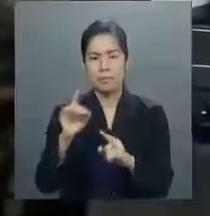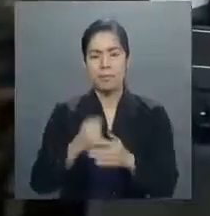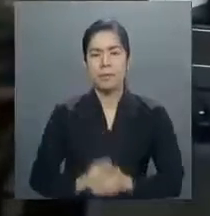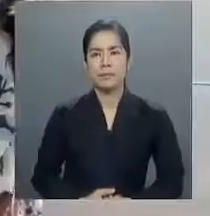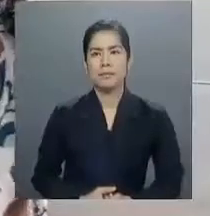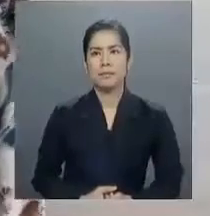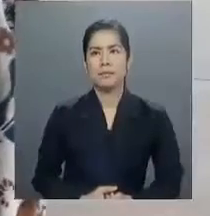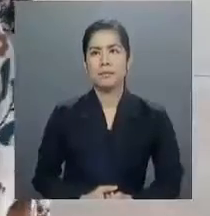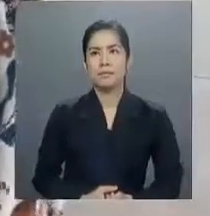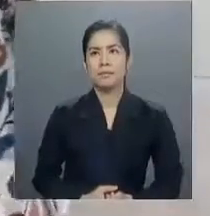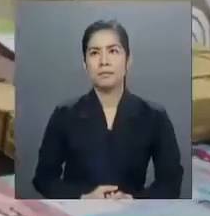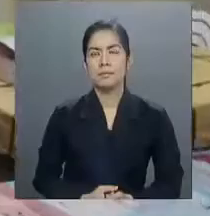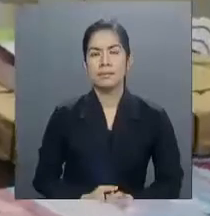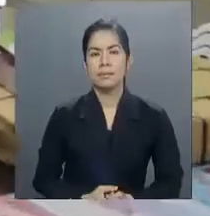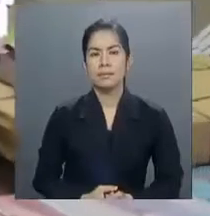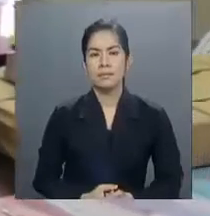ค่ะ